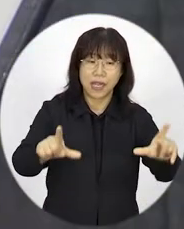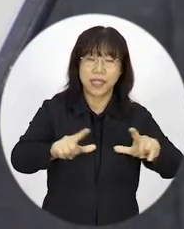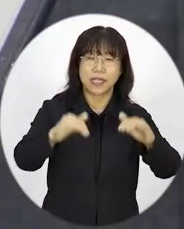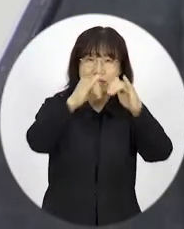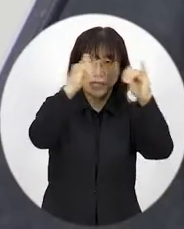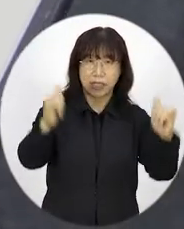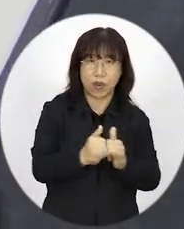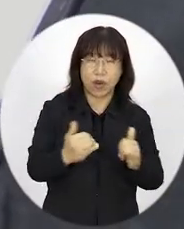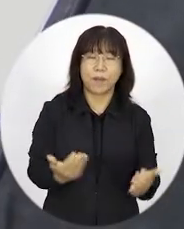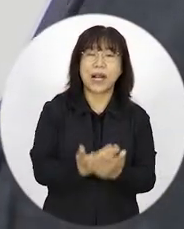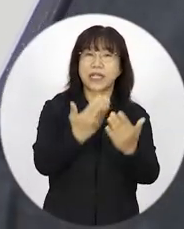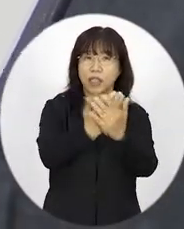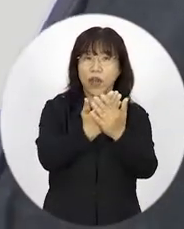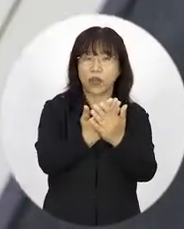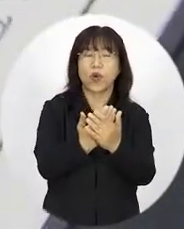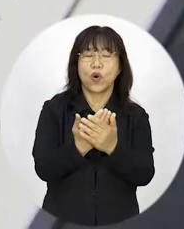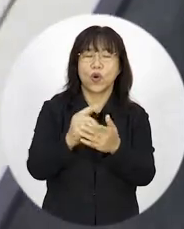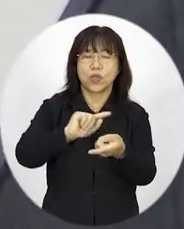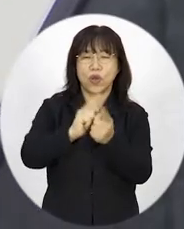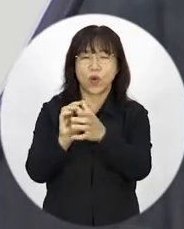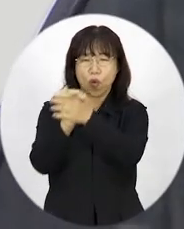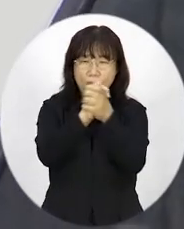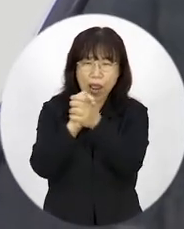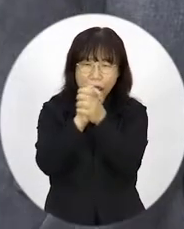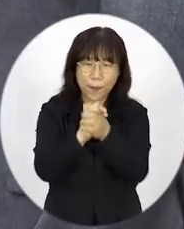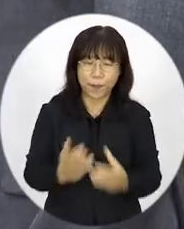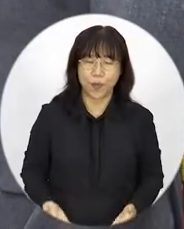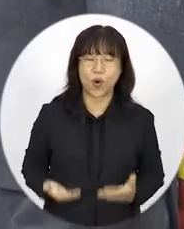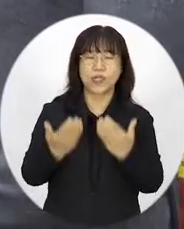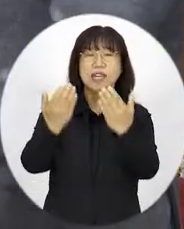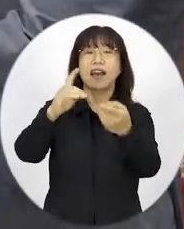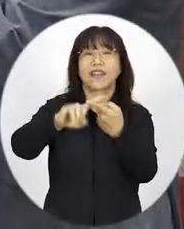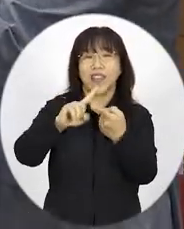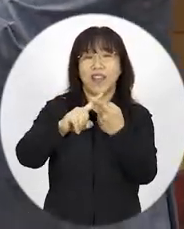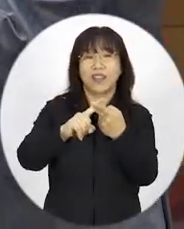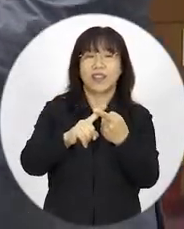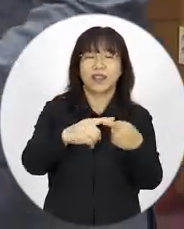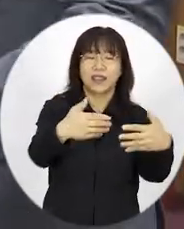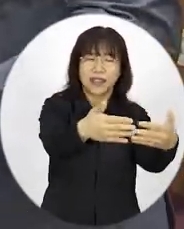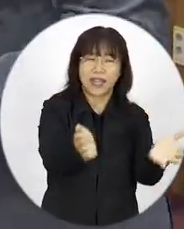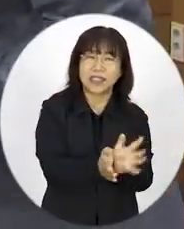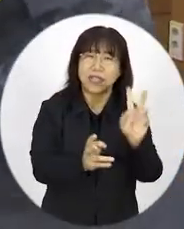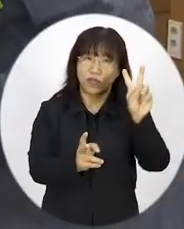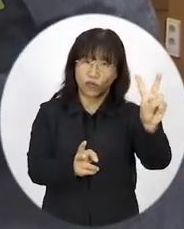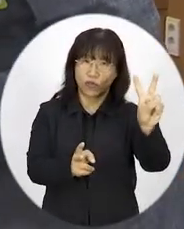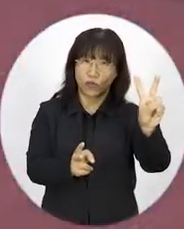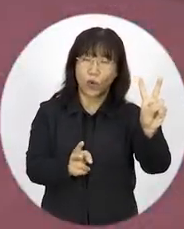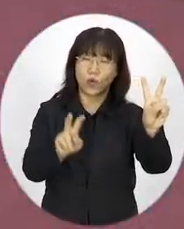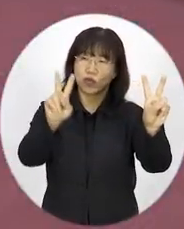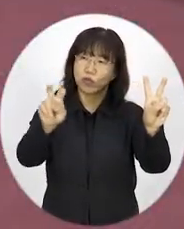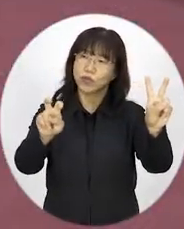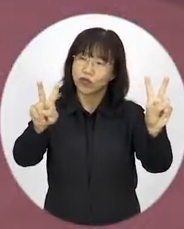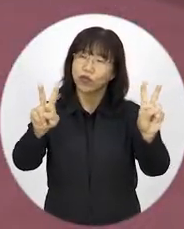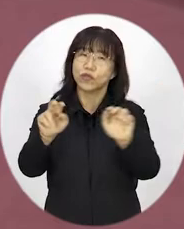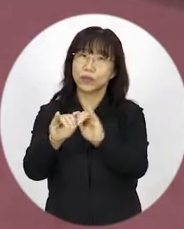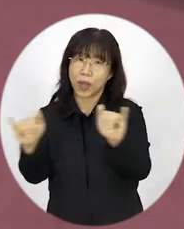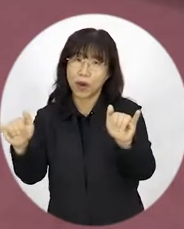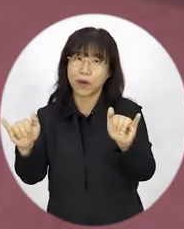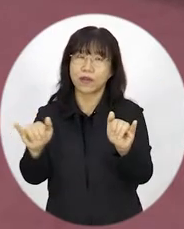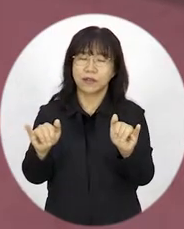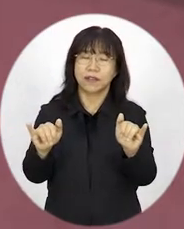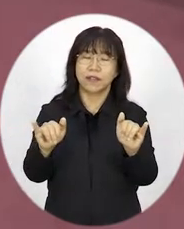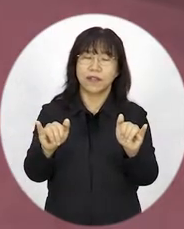수여식에는 지역사회 발전 부문, 구민화 봉사 부문 등 각 부문별로 선정된 2개 단체와 22명의